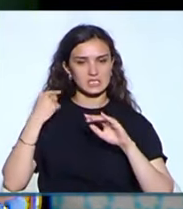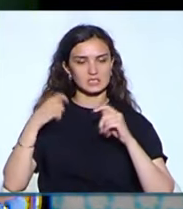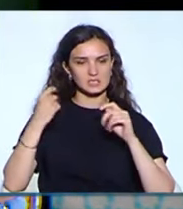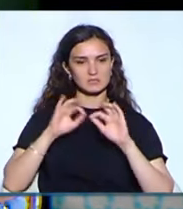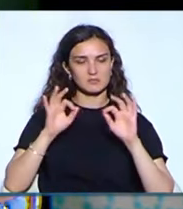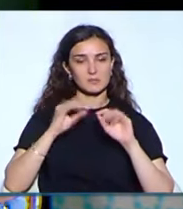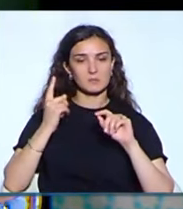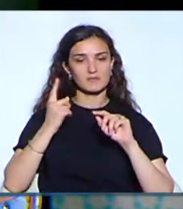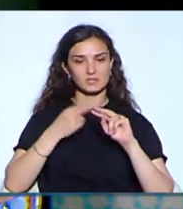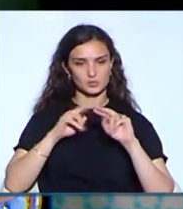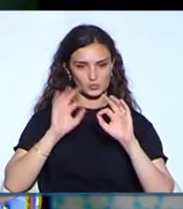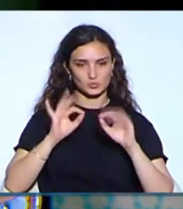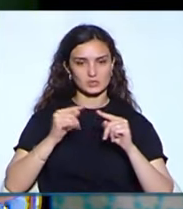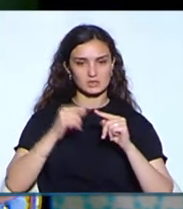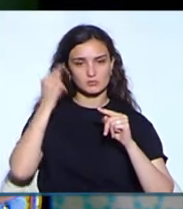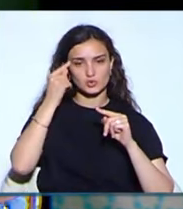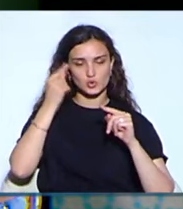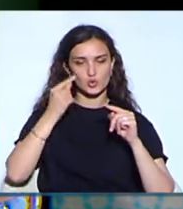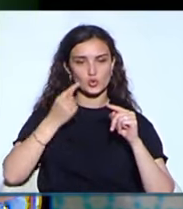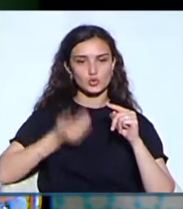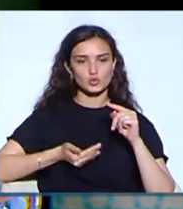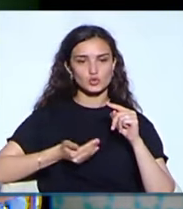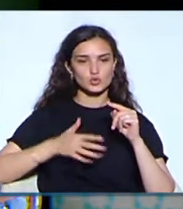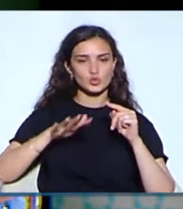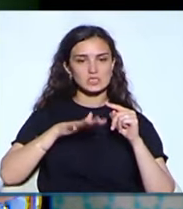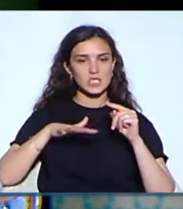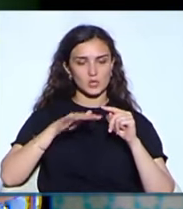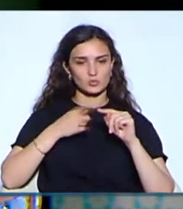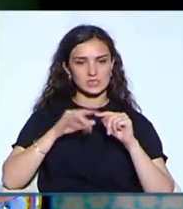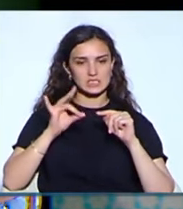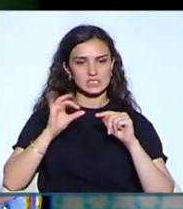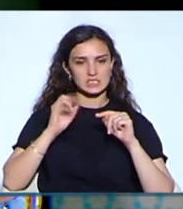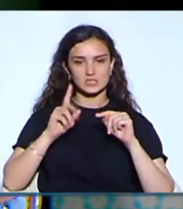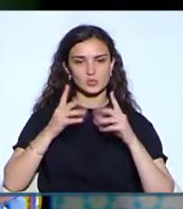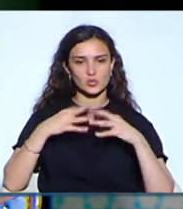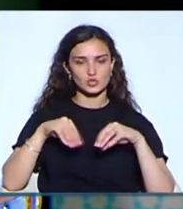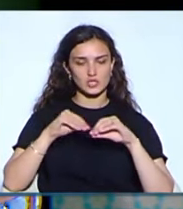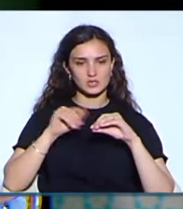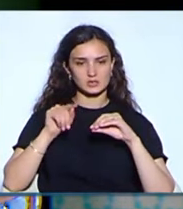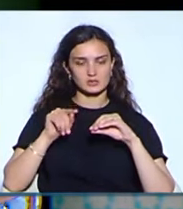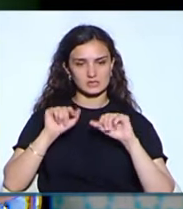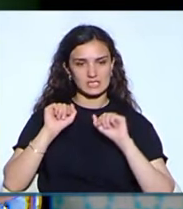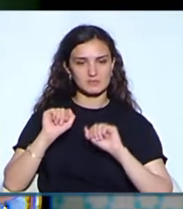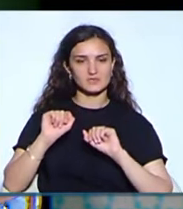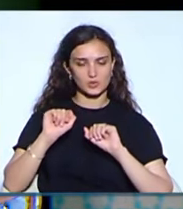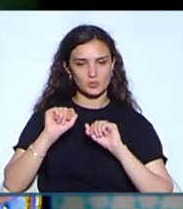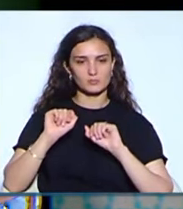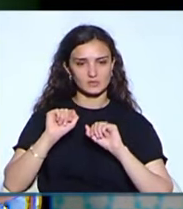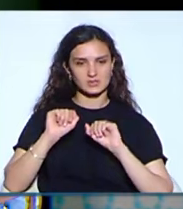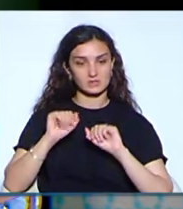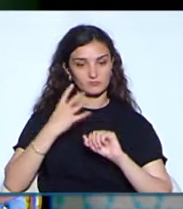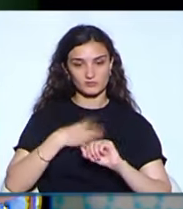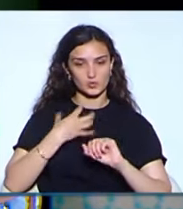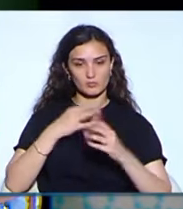და პირველი ეს არის უბრალოდ ფსიქოსოციალური რისკ ფაქტორების გამოვლინება და ოჯახის დამცველობითი